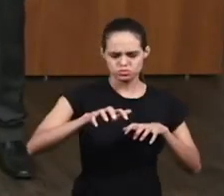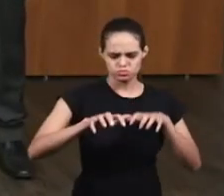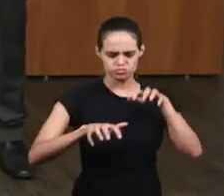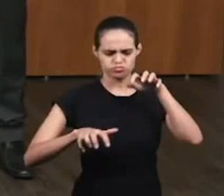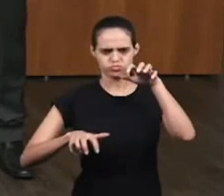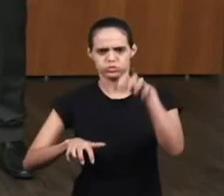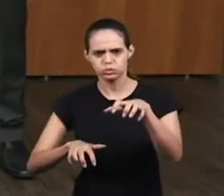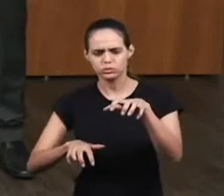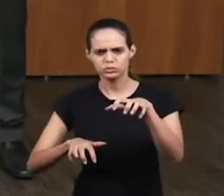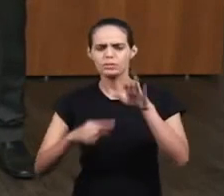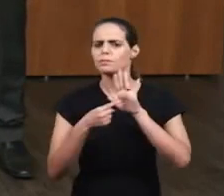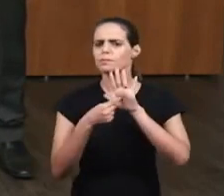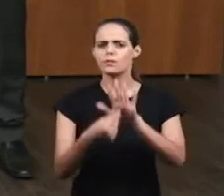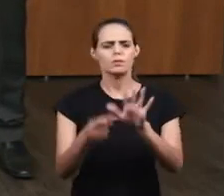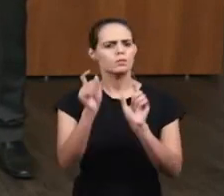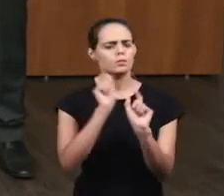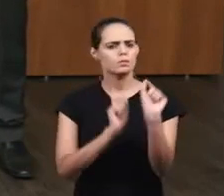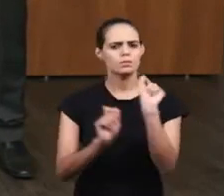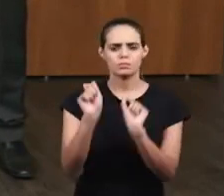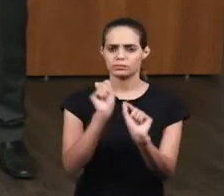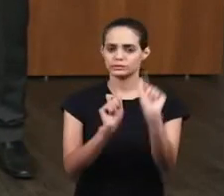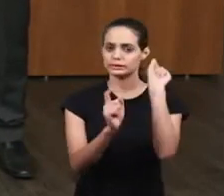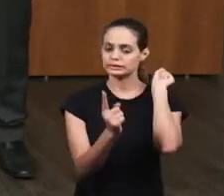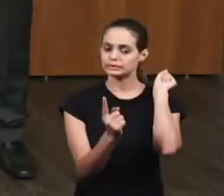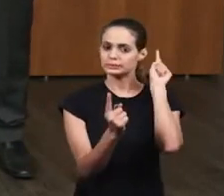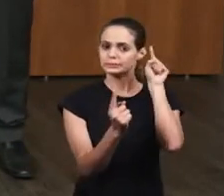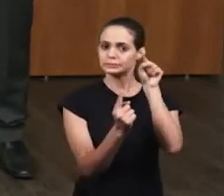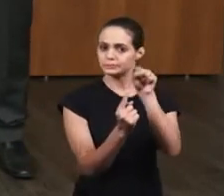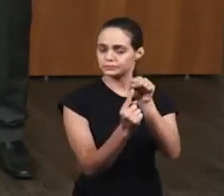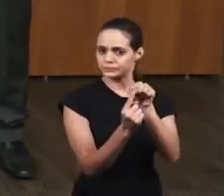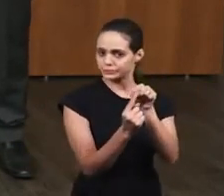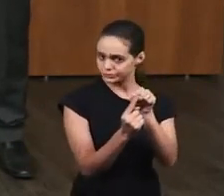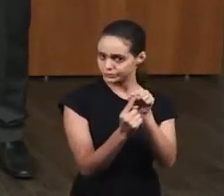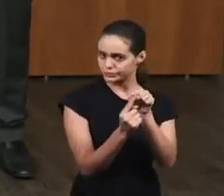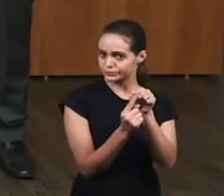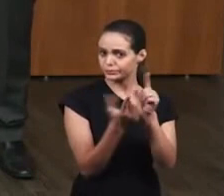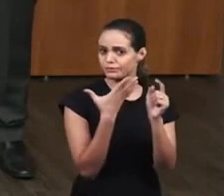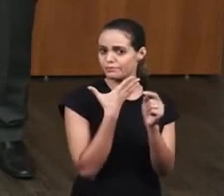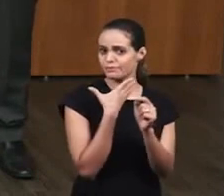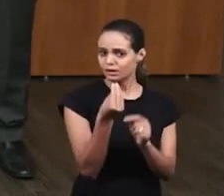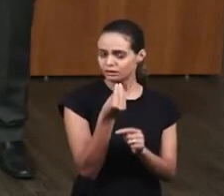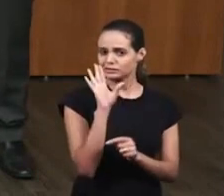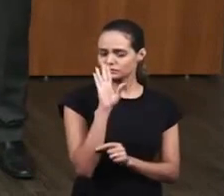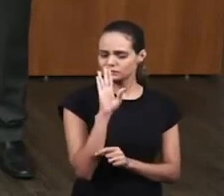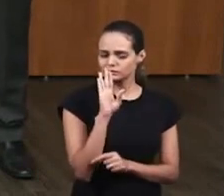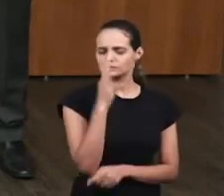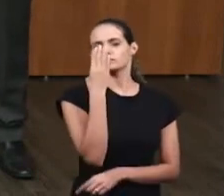spricht von was genau? Das ist eine Art des falschen Bruders, der